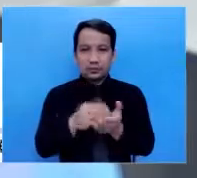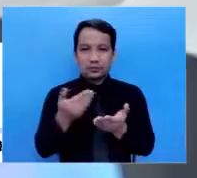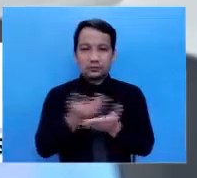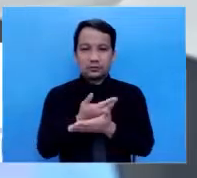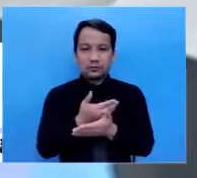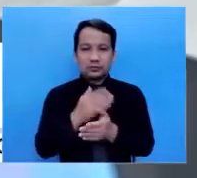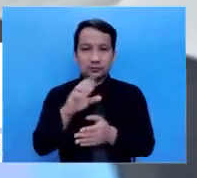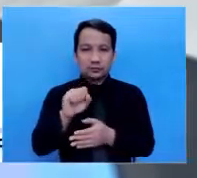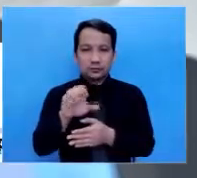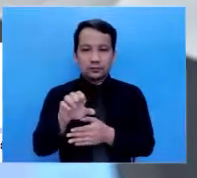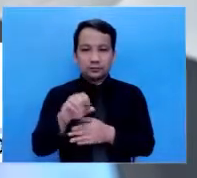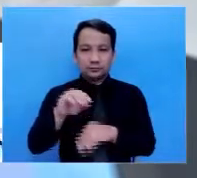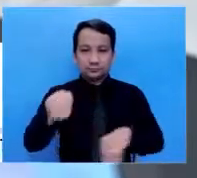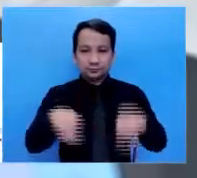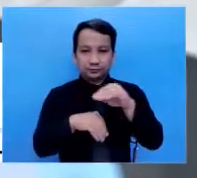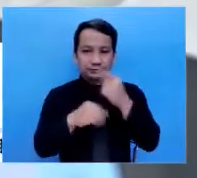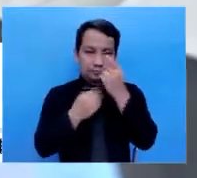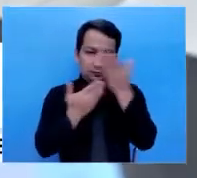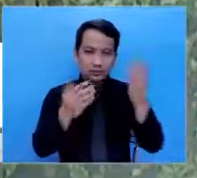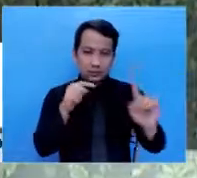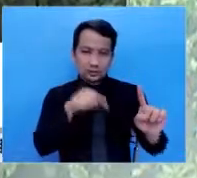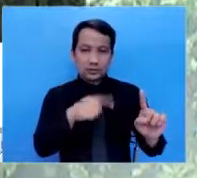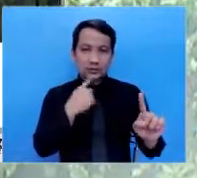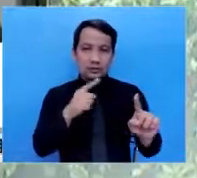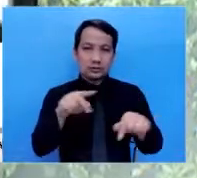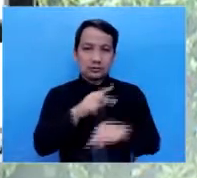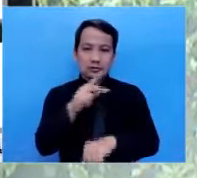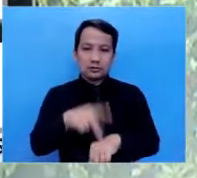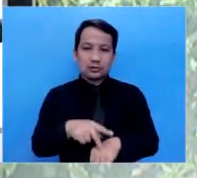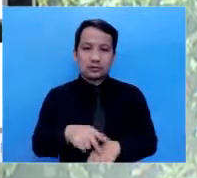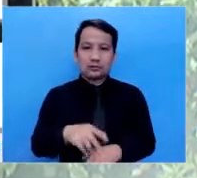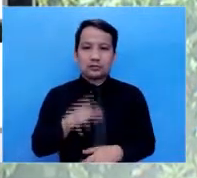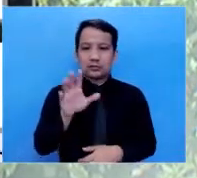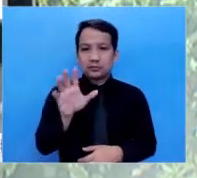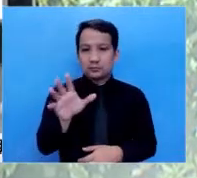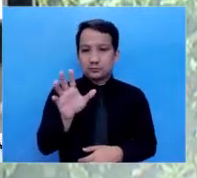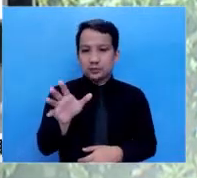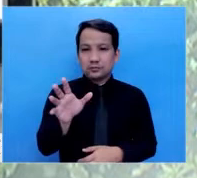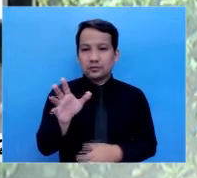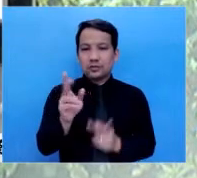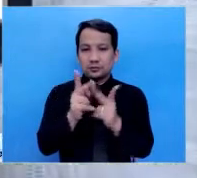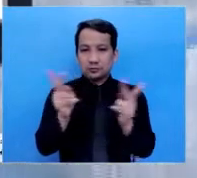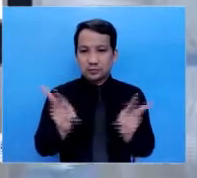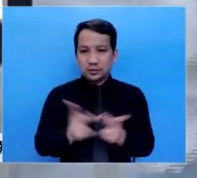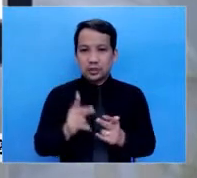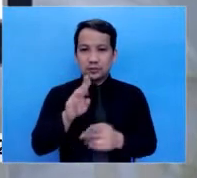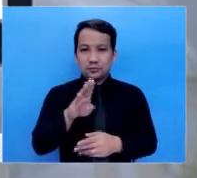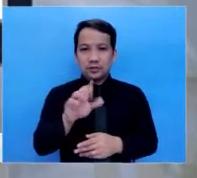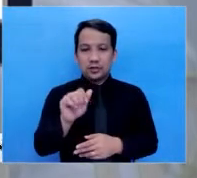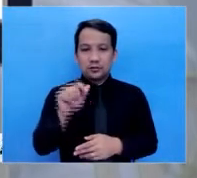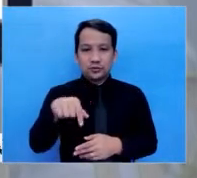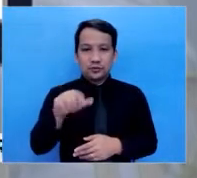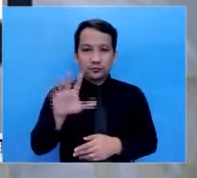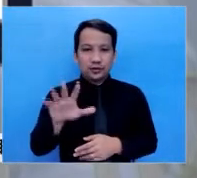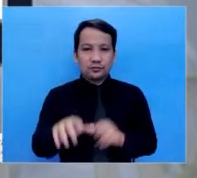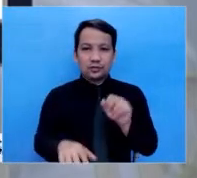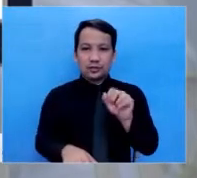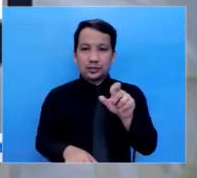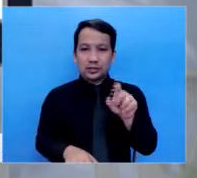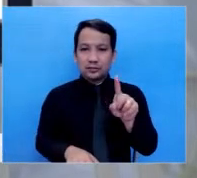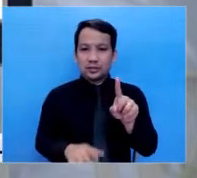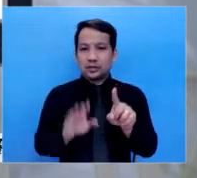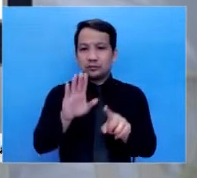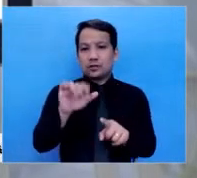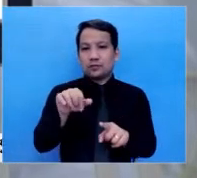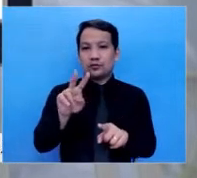Omicron subvariants na na-detect sa bansa. May 50 bagong kaso ng BA.5, 11 naman na